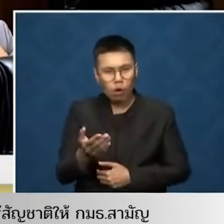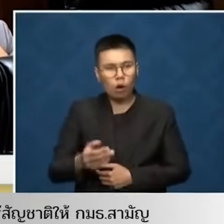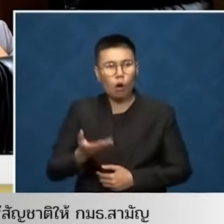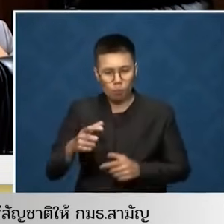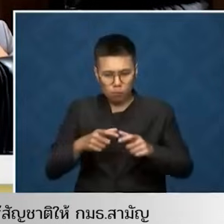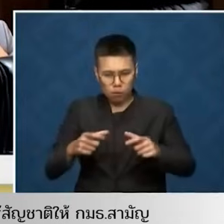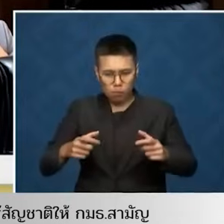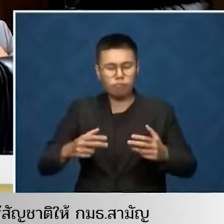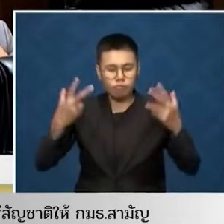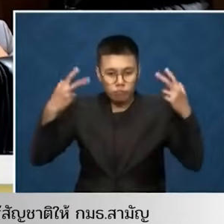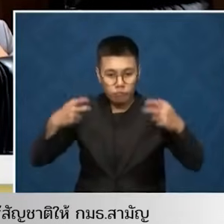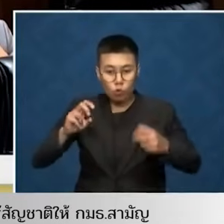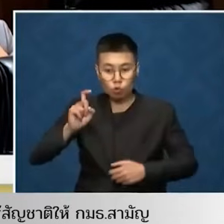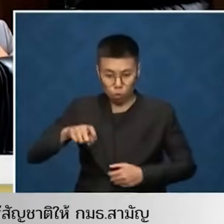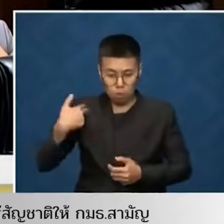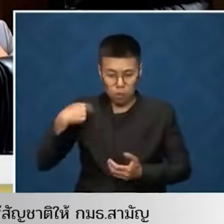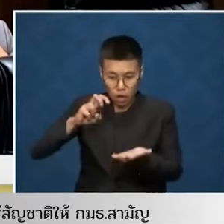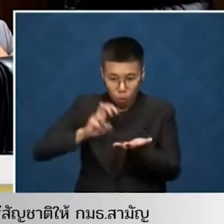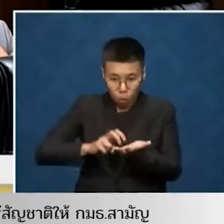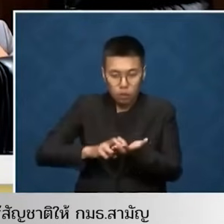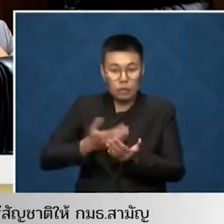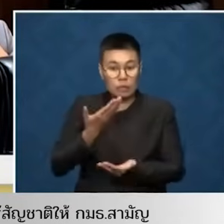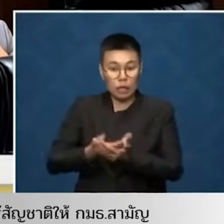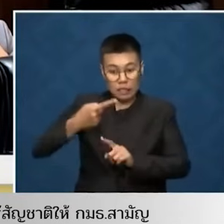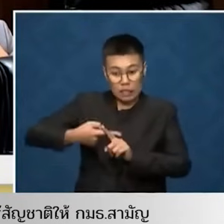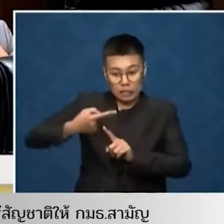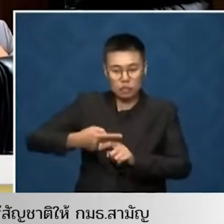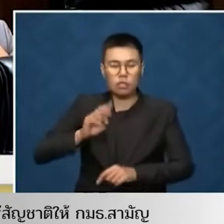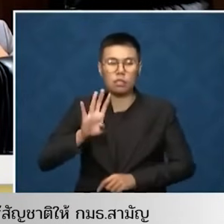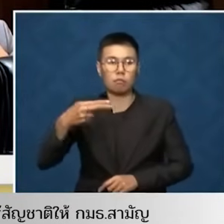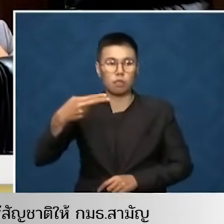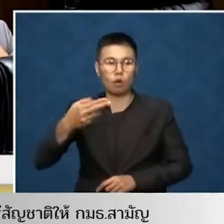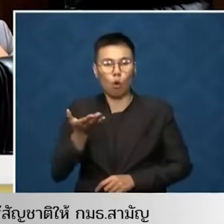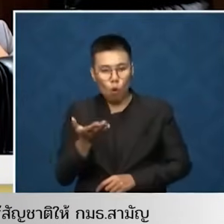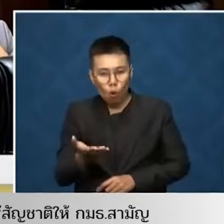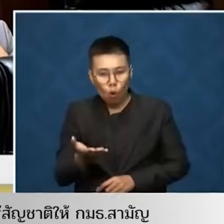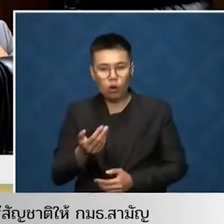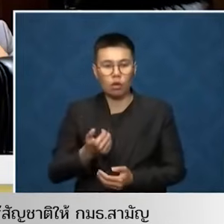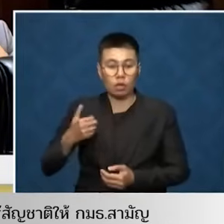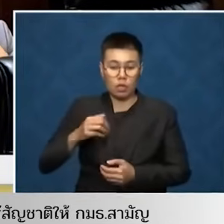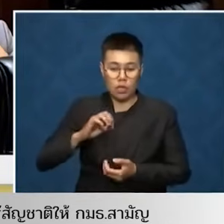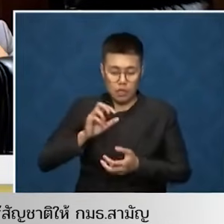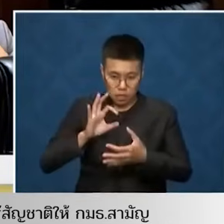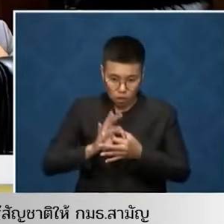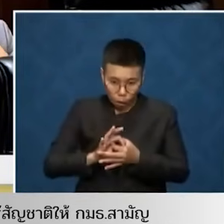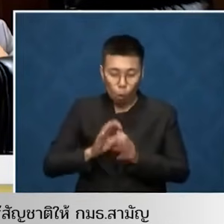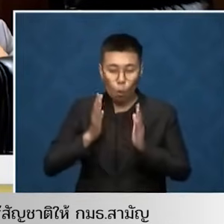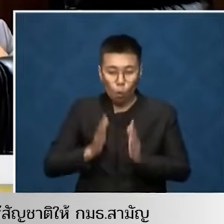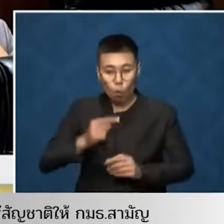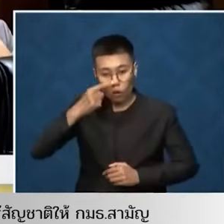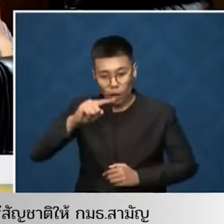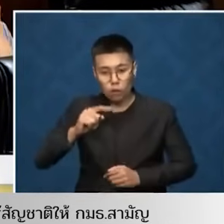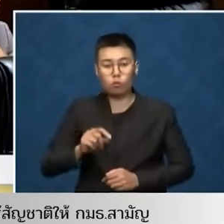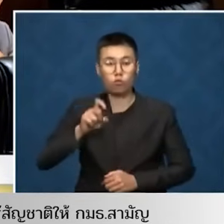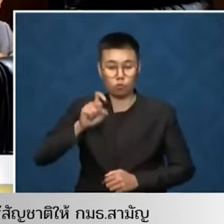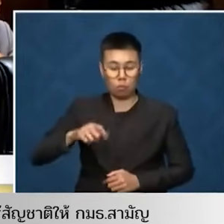องมีหนังสือรับรองเงินเดือนว่ามีเงินเดือน 40,000 บาทต่อเดือนในกรณีที่ผู้ขอมีสัมพันธ์เกี่ยวข้องกับคนไทยและต้องมีเงินเดือน